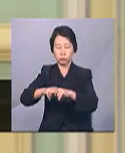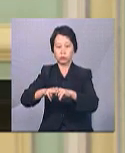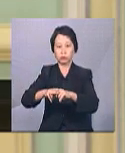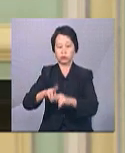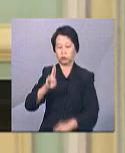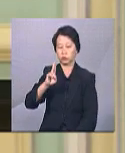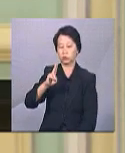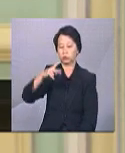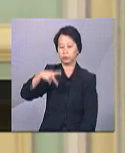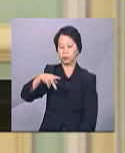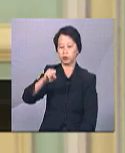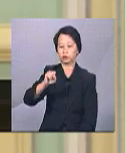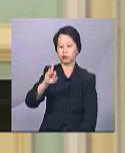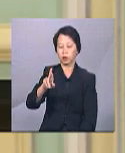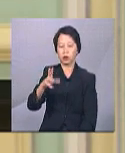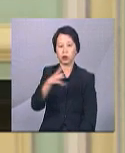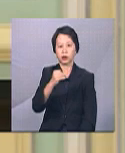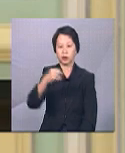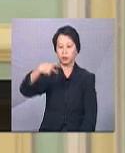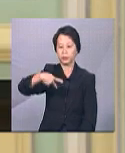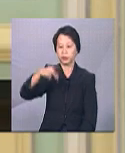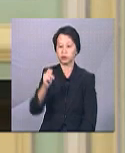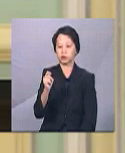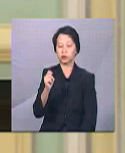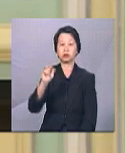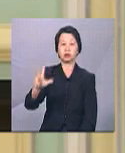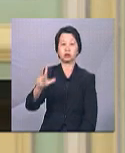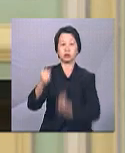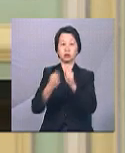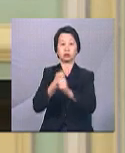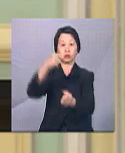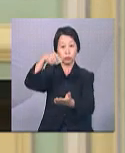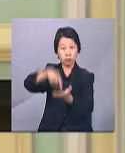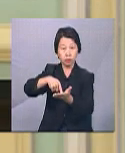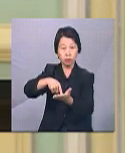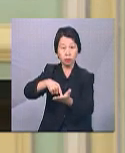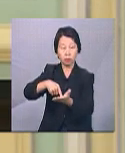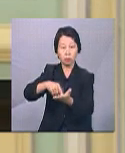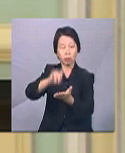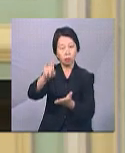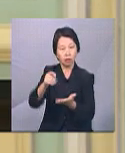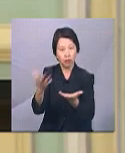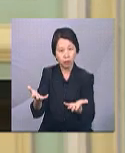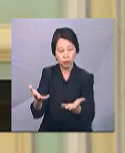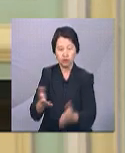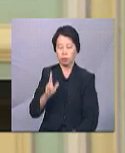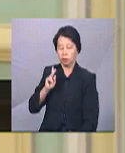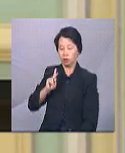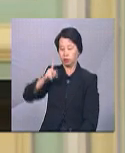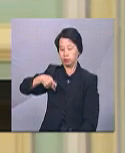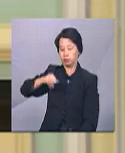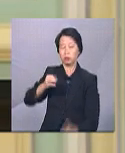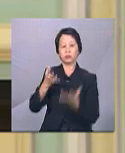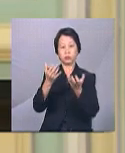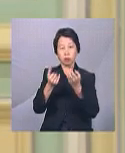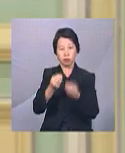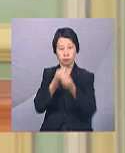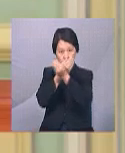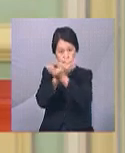yups Abdan PT Tiga tahun ini GPM ingin memaklumkan